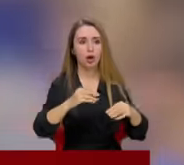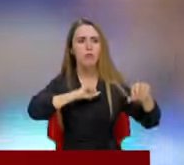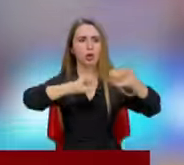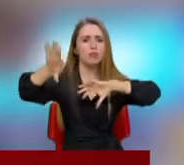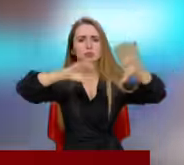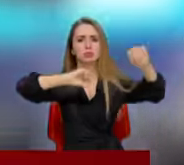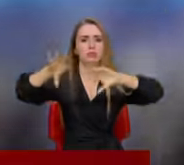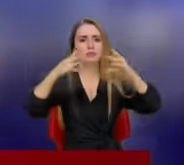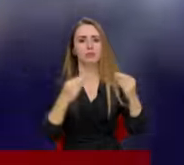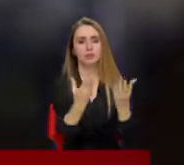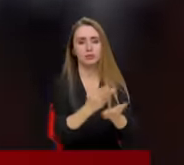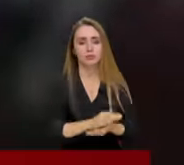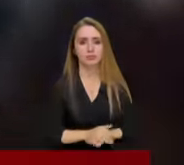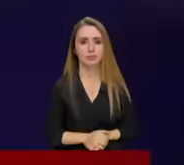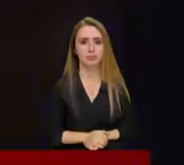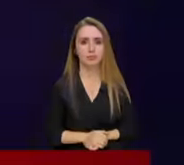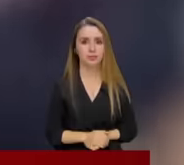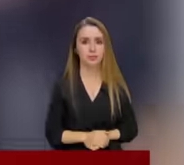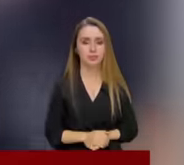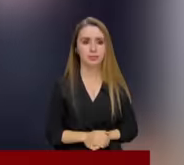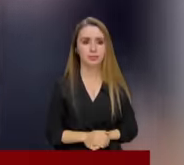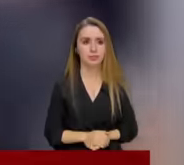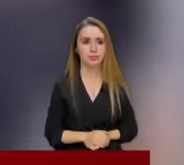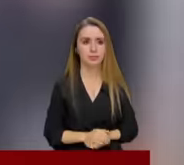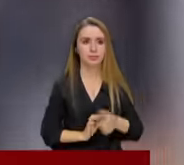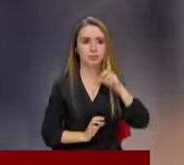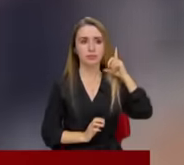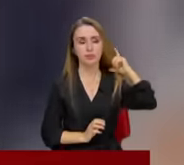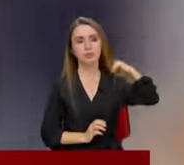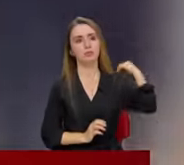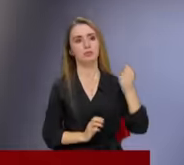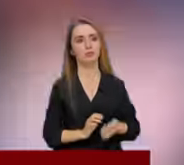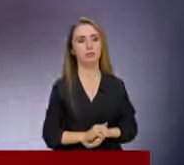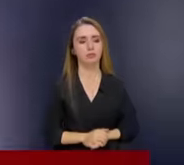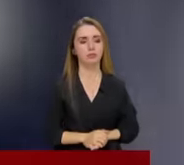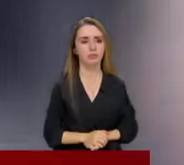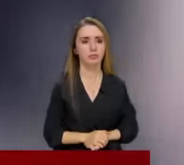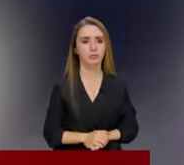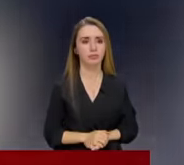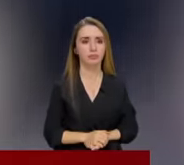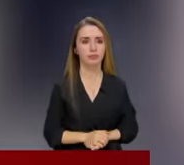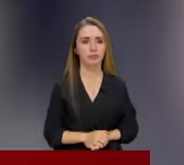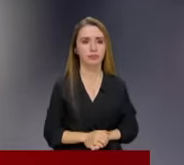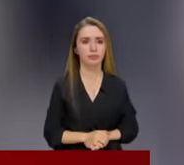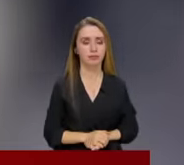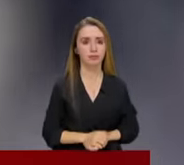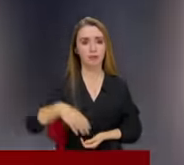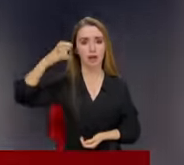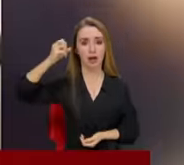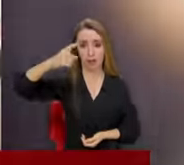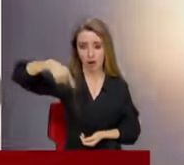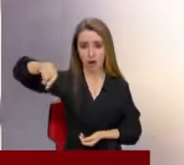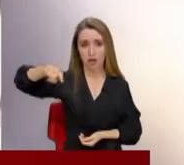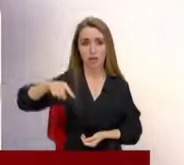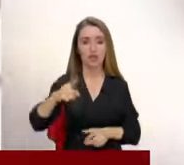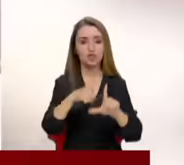havada uçuştu. (Gülüyor) AK Partilileri araya